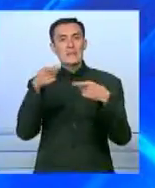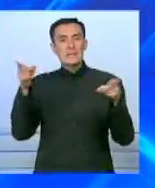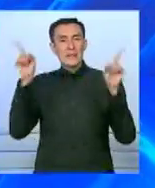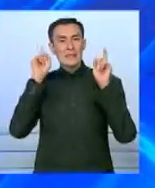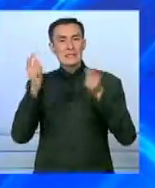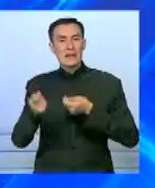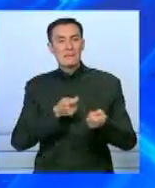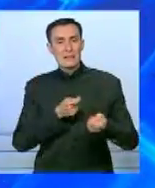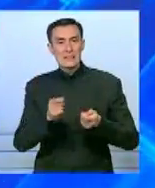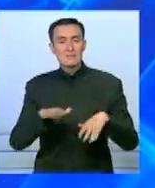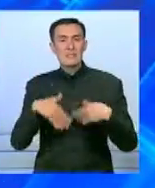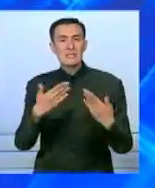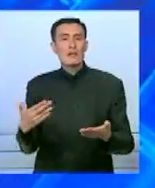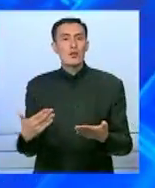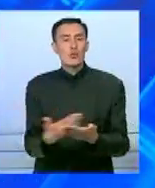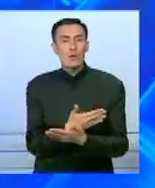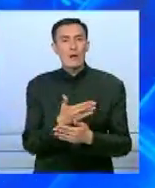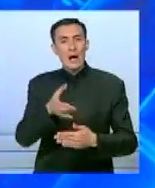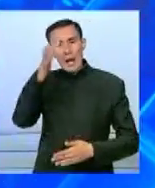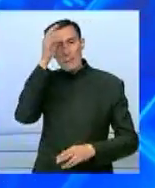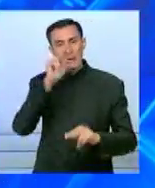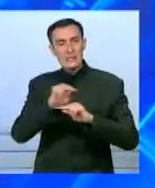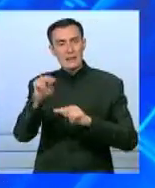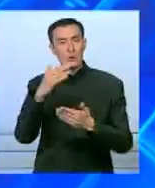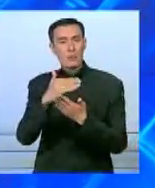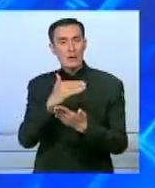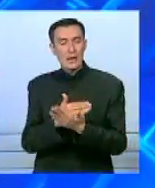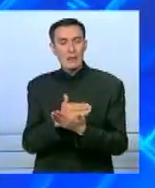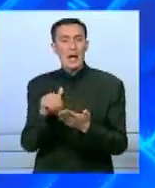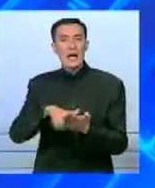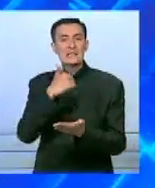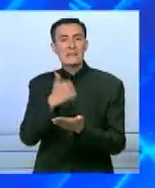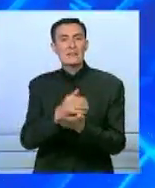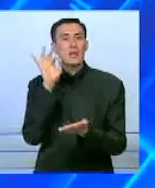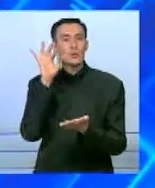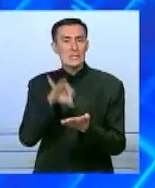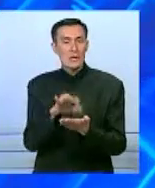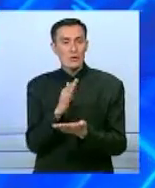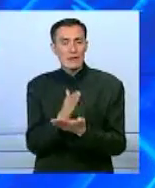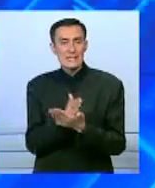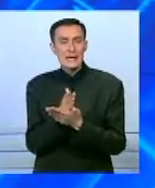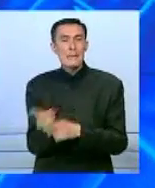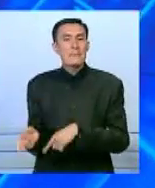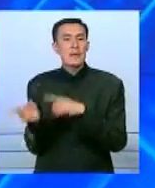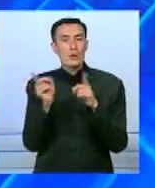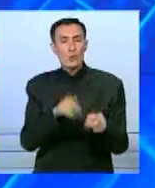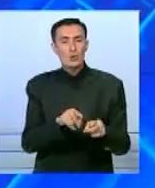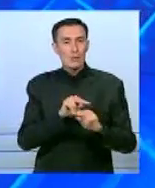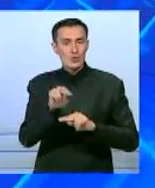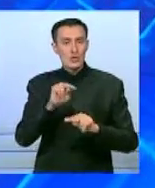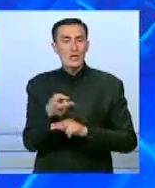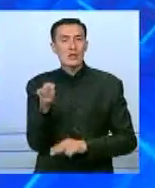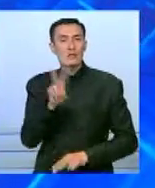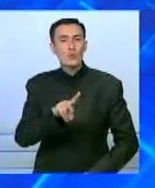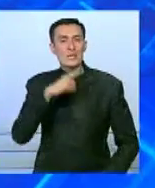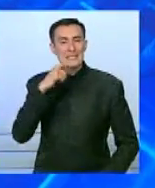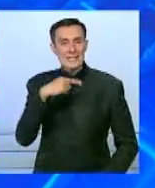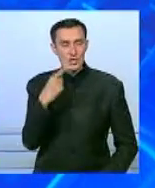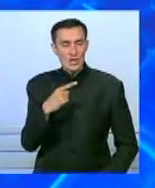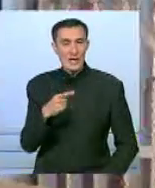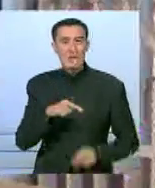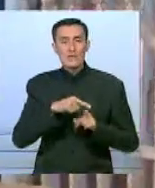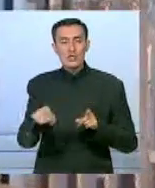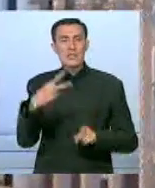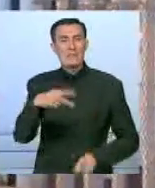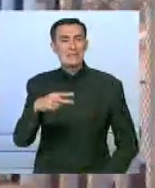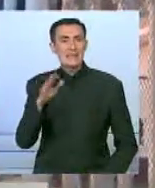Мексиканские власти представили новую образовательную программу. Ее основной целью является переход на двуязычие в стране в течение ближайших